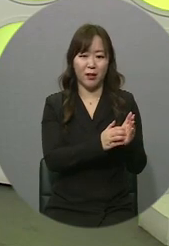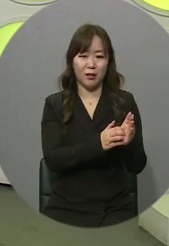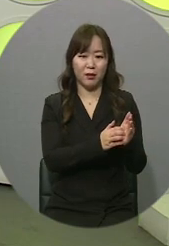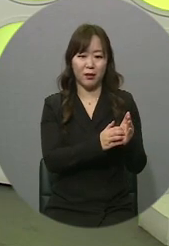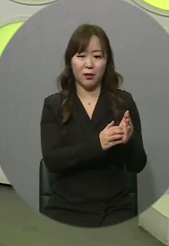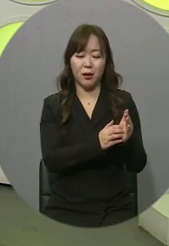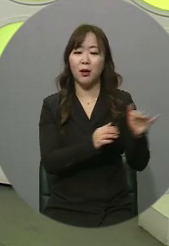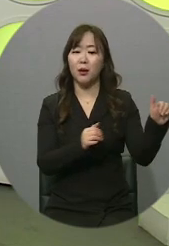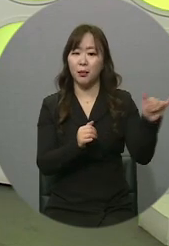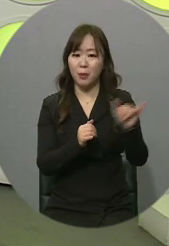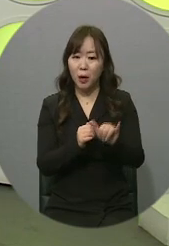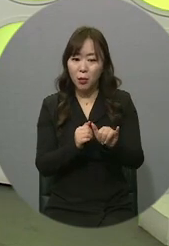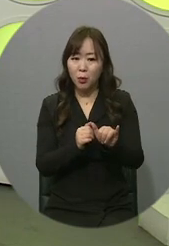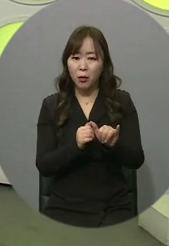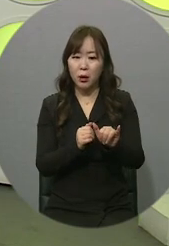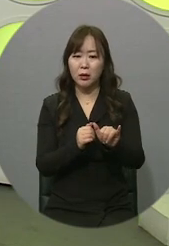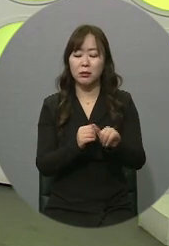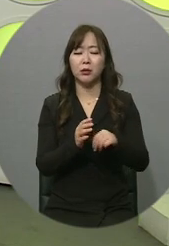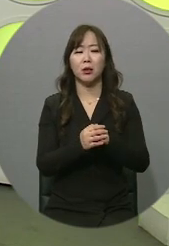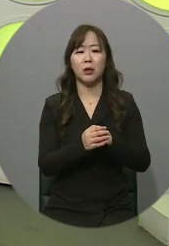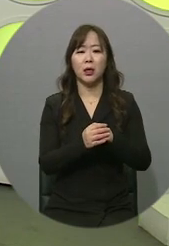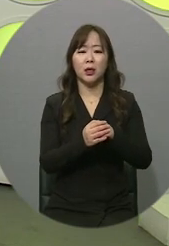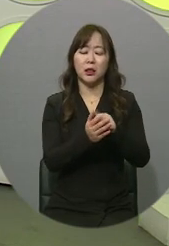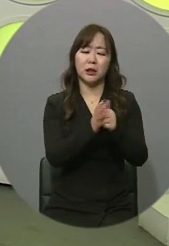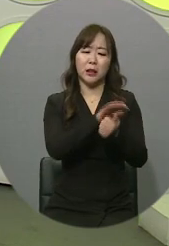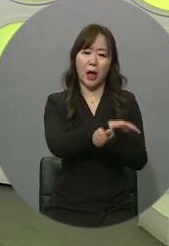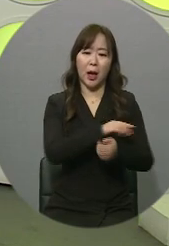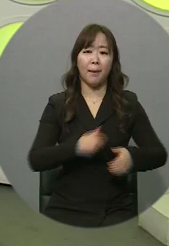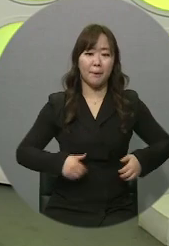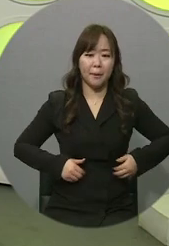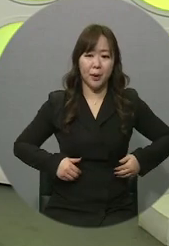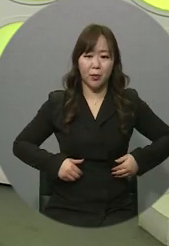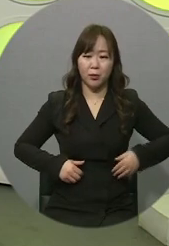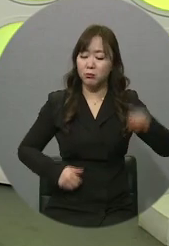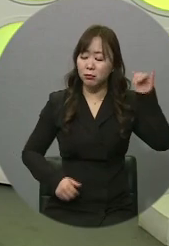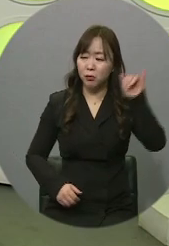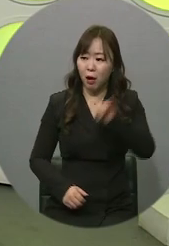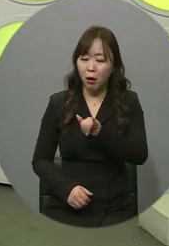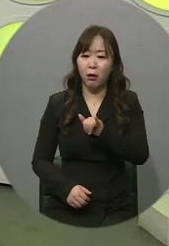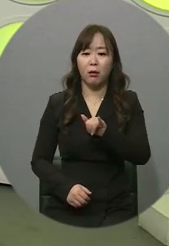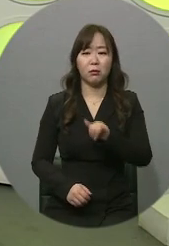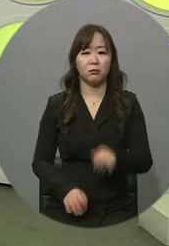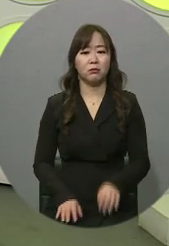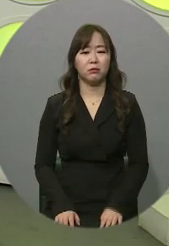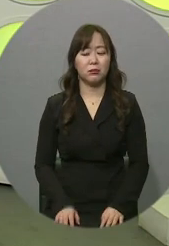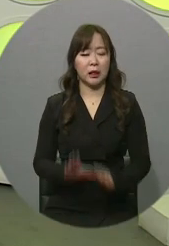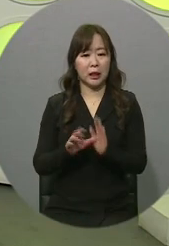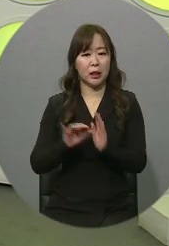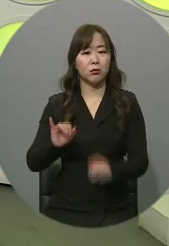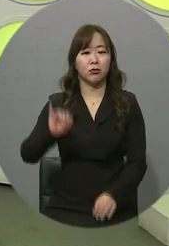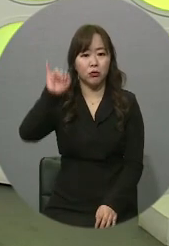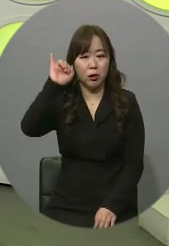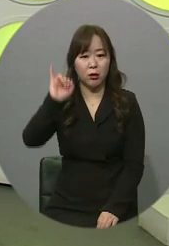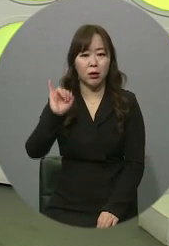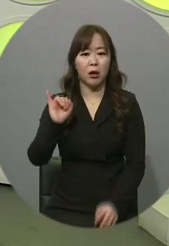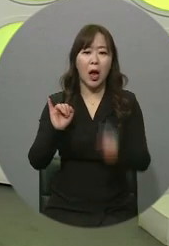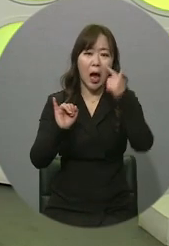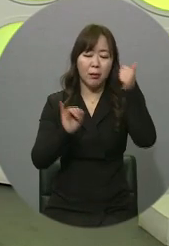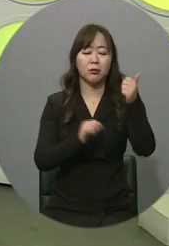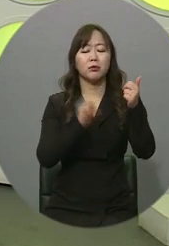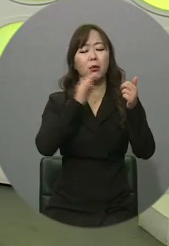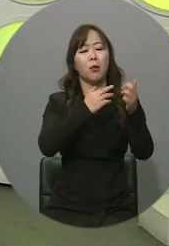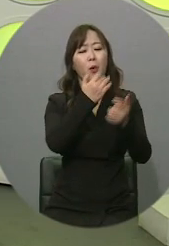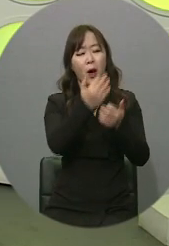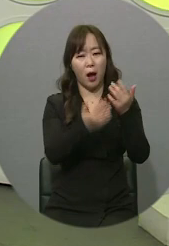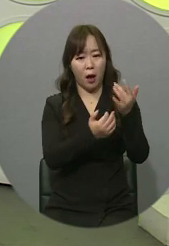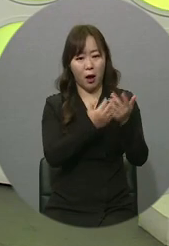연락을 받고 장례를 치러줘야 한다는 연락을 받았습니다. 그때 그래도 그래서 누이는 아버지를